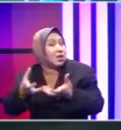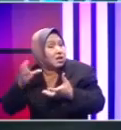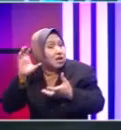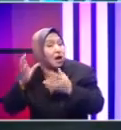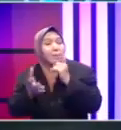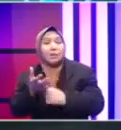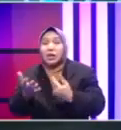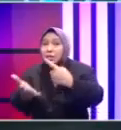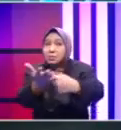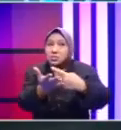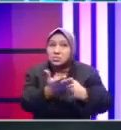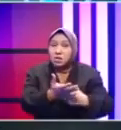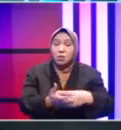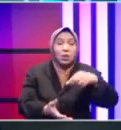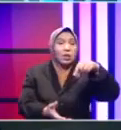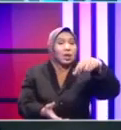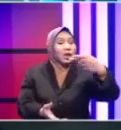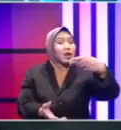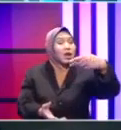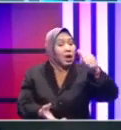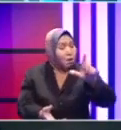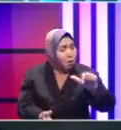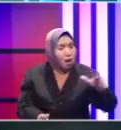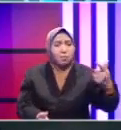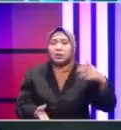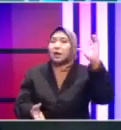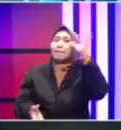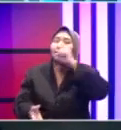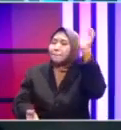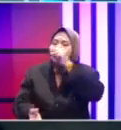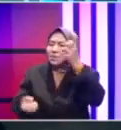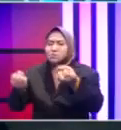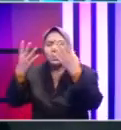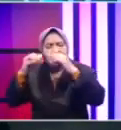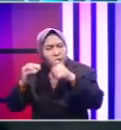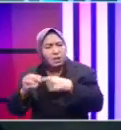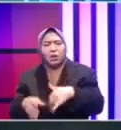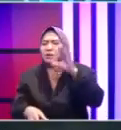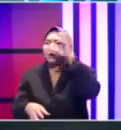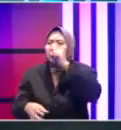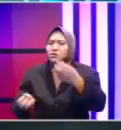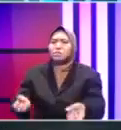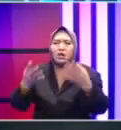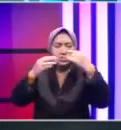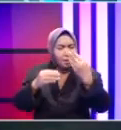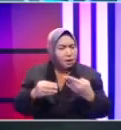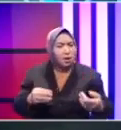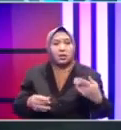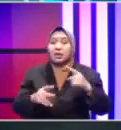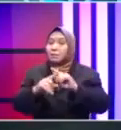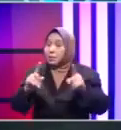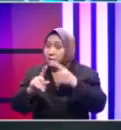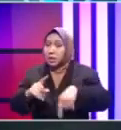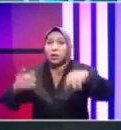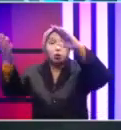apapun yang dibincangkan oleh Kaulah dan nabi itu pun aku terlepas banyak pendek Hai aku terlepas banyak pendek tetapi ketika